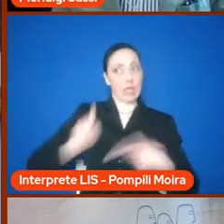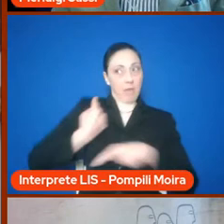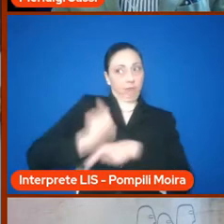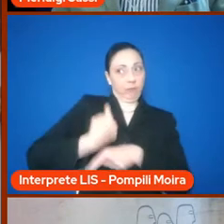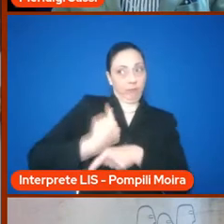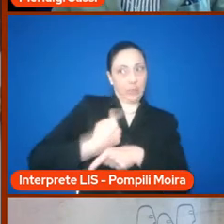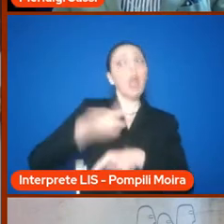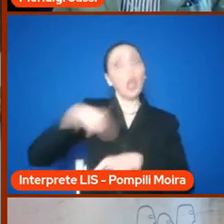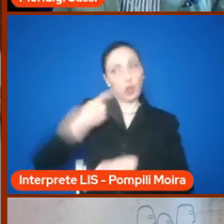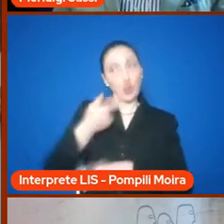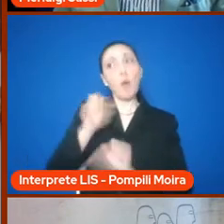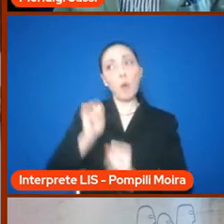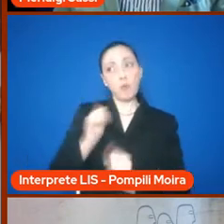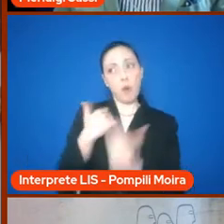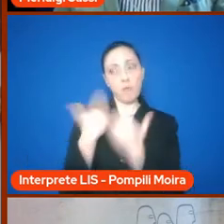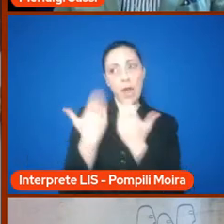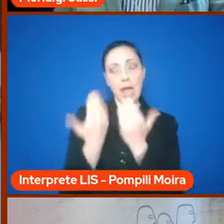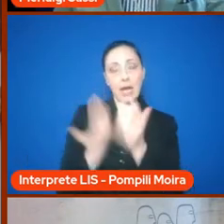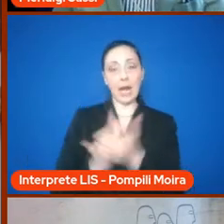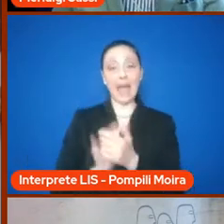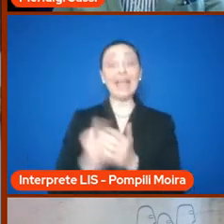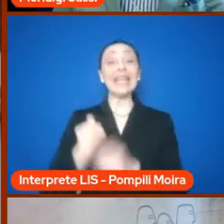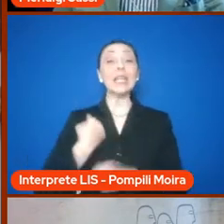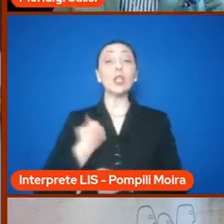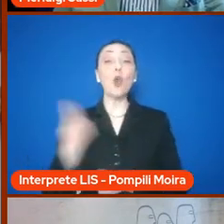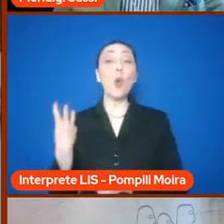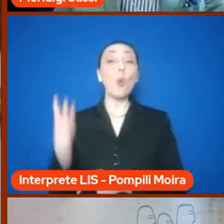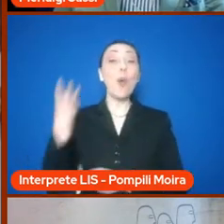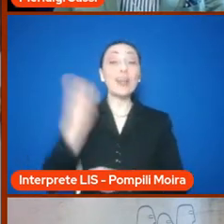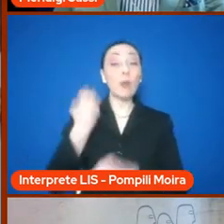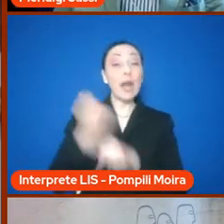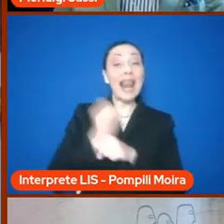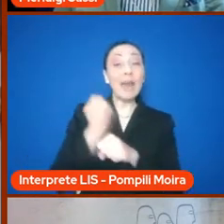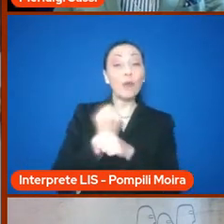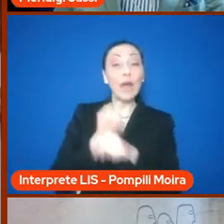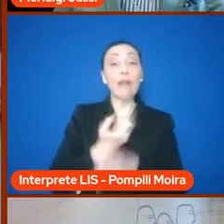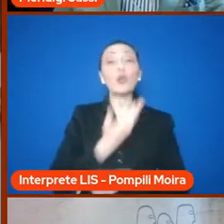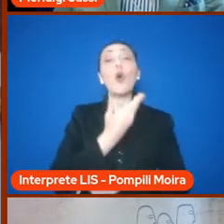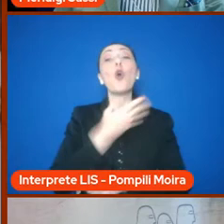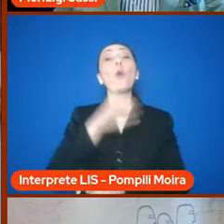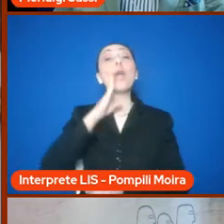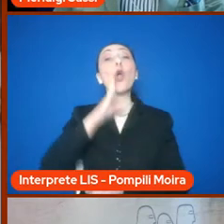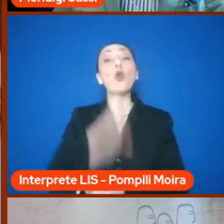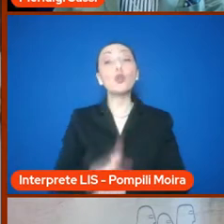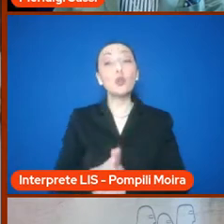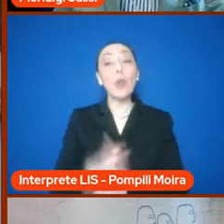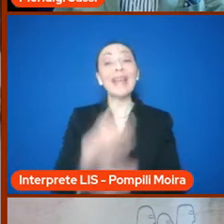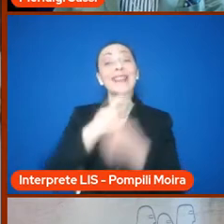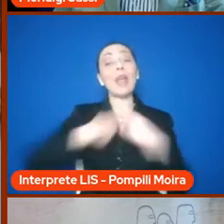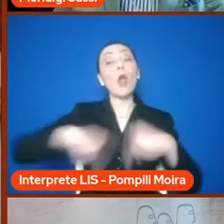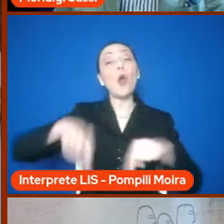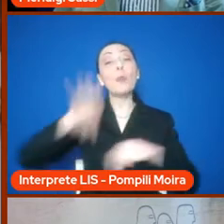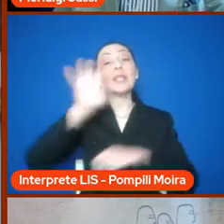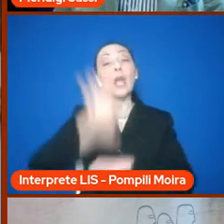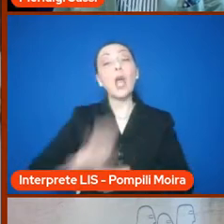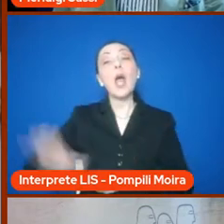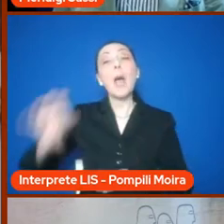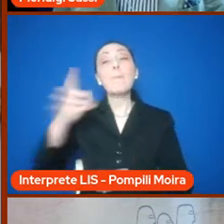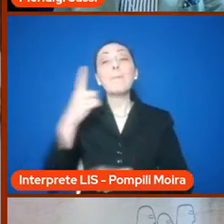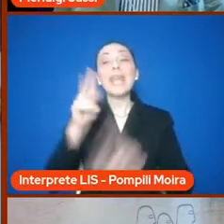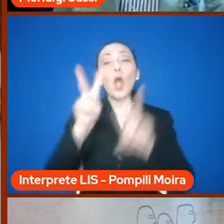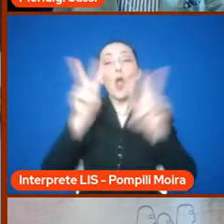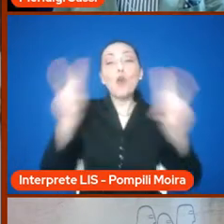Io per 4 anni ho lavorato come consulente alla Commissione europea sui concetti di resilienza